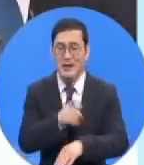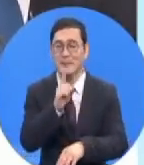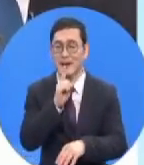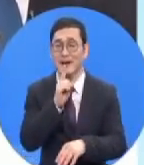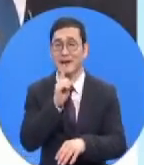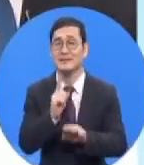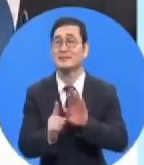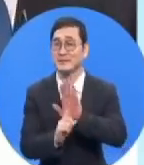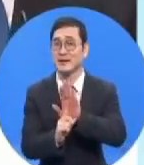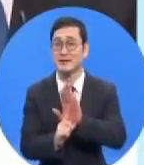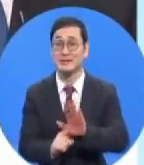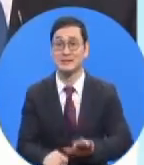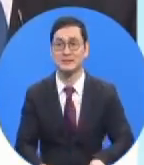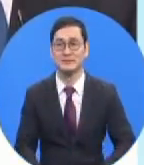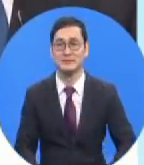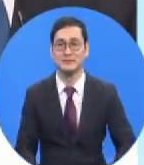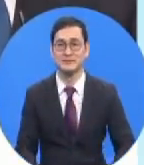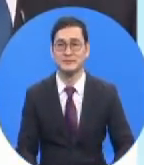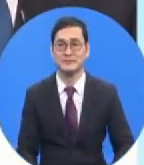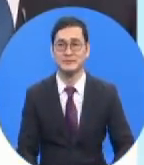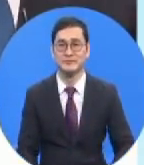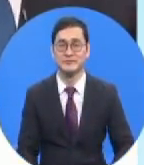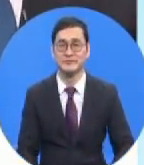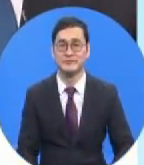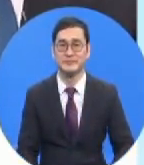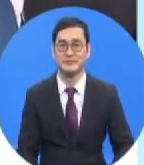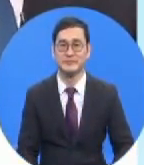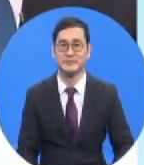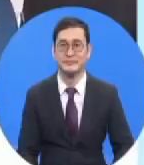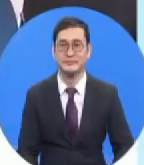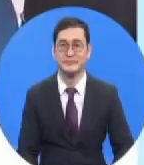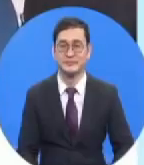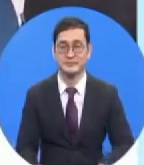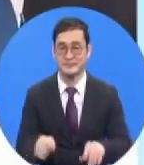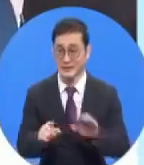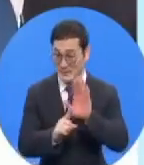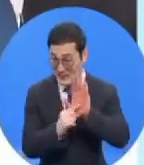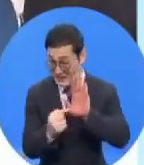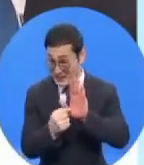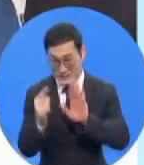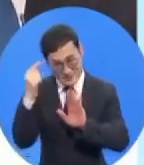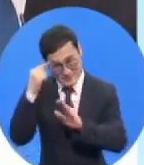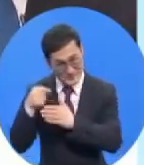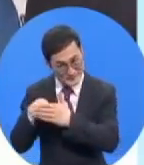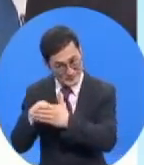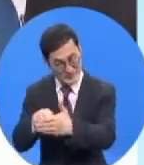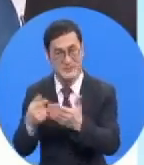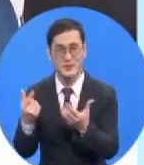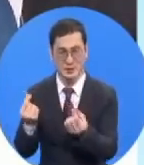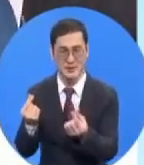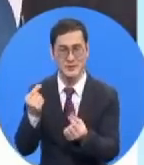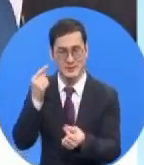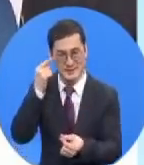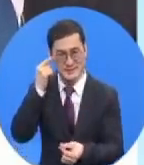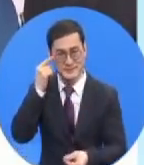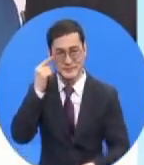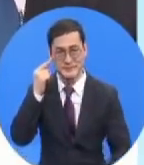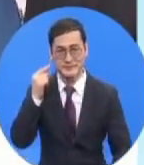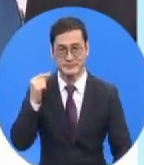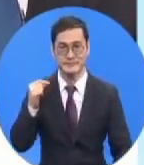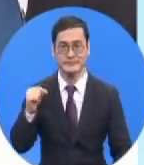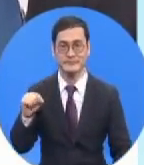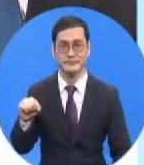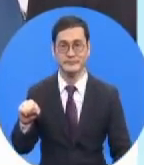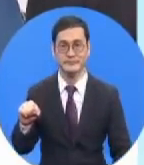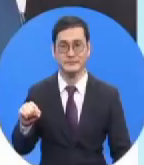제가 볼 때는 평소에 저는 이재명 지사의 신념 중에 하나가 네. 여기에 포함되어 있는 건 분명해 보여요. 그러면서 반사 이익으로 지금 지적하신 것처럼